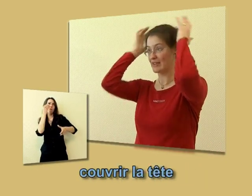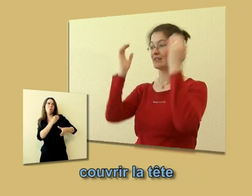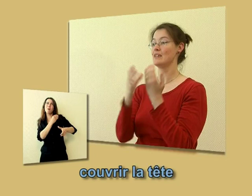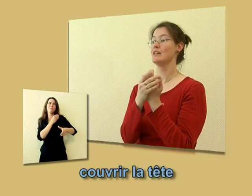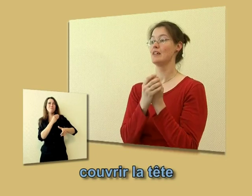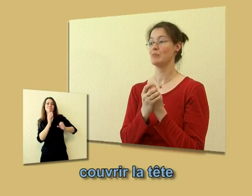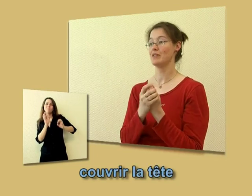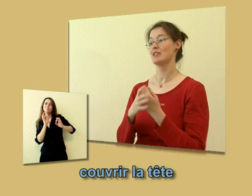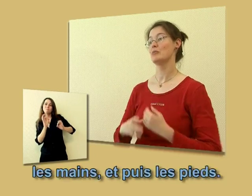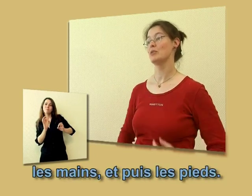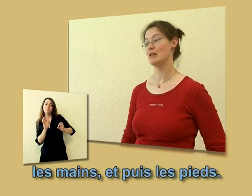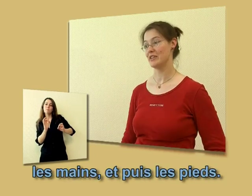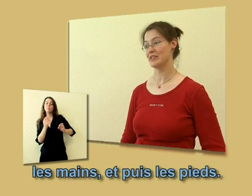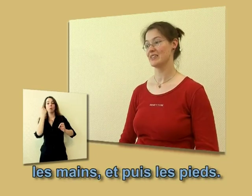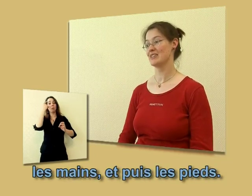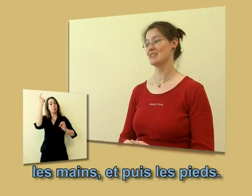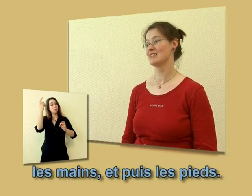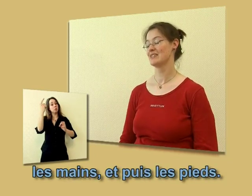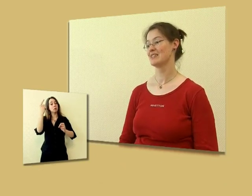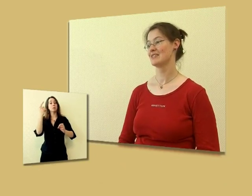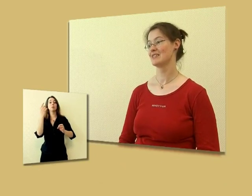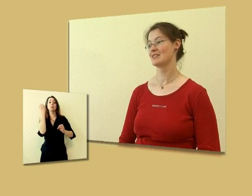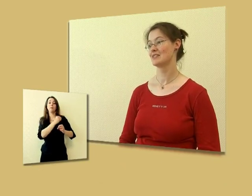la tête, les mains et puis les pieds.